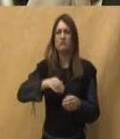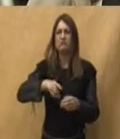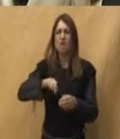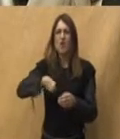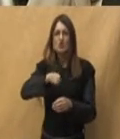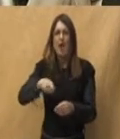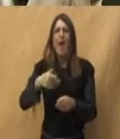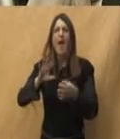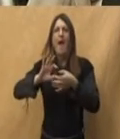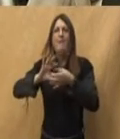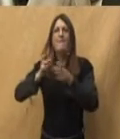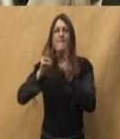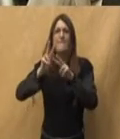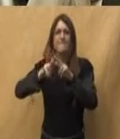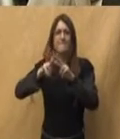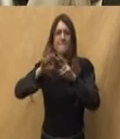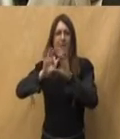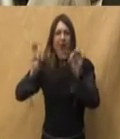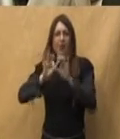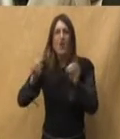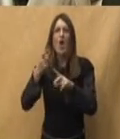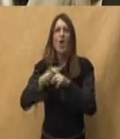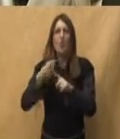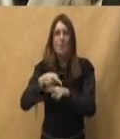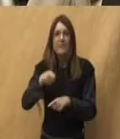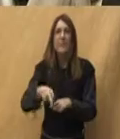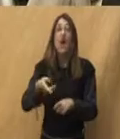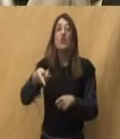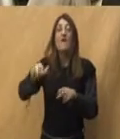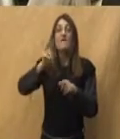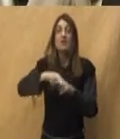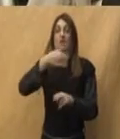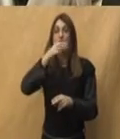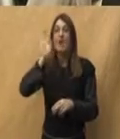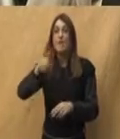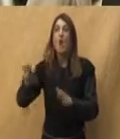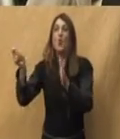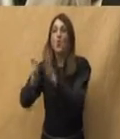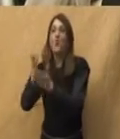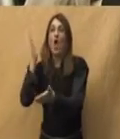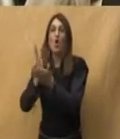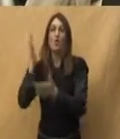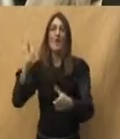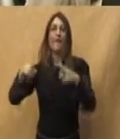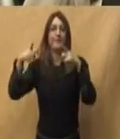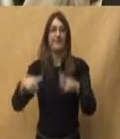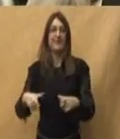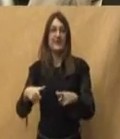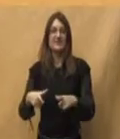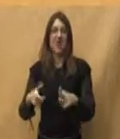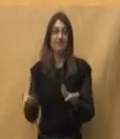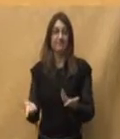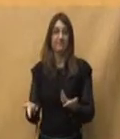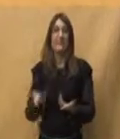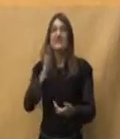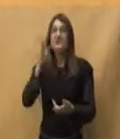s mahunama i krumpirom kaj sam ja danas pojela, nego da sam otišla kupiti picu ili nešto drugo. Prema tome mislim da ipak